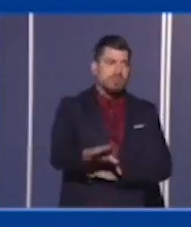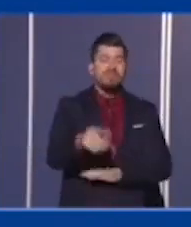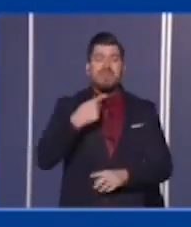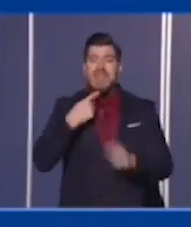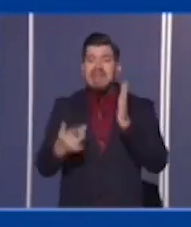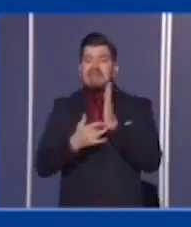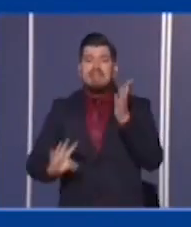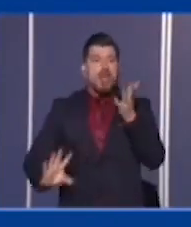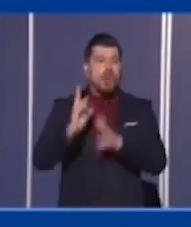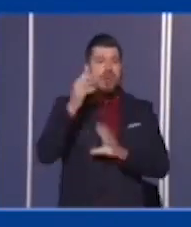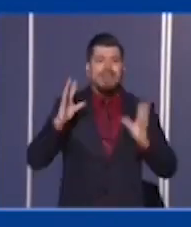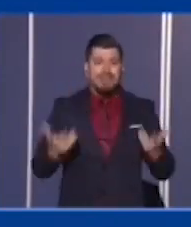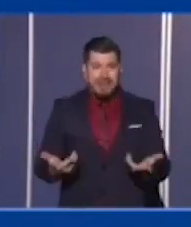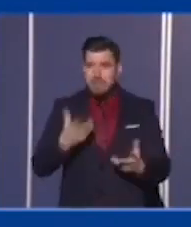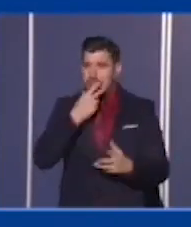το μέσο